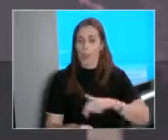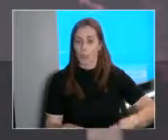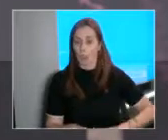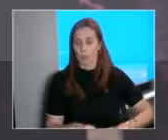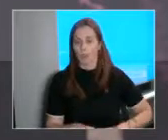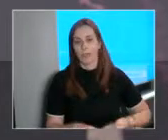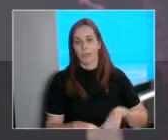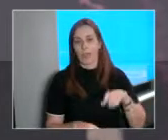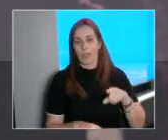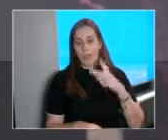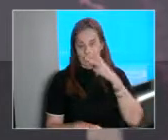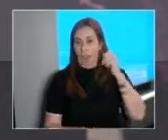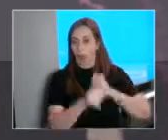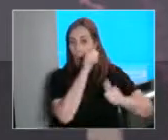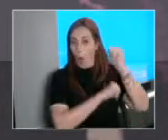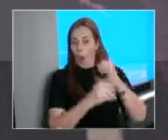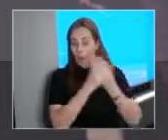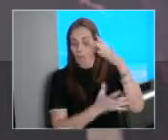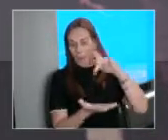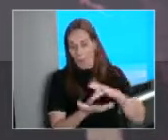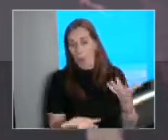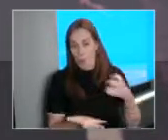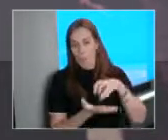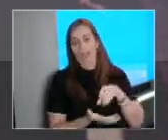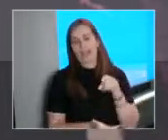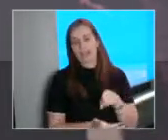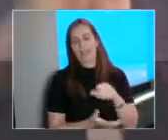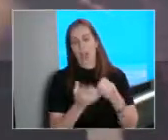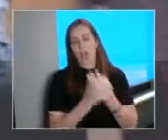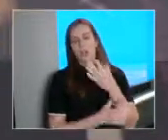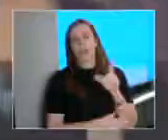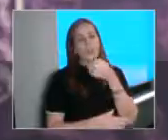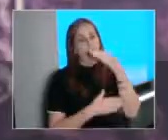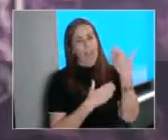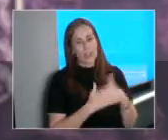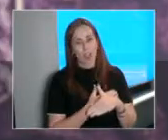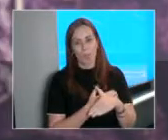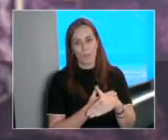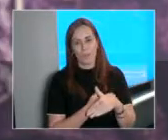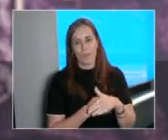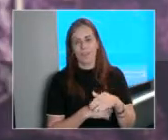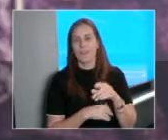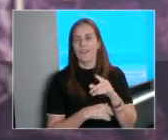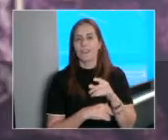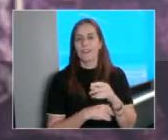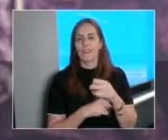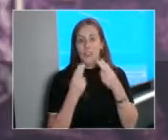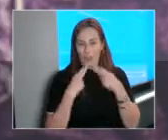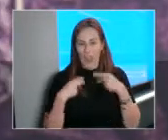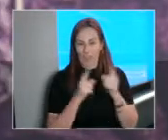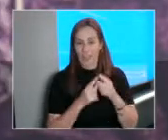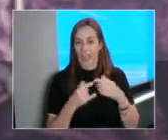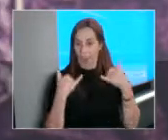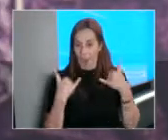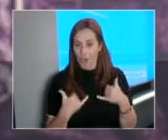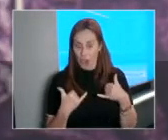המקומיות. במידה מסוים, אתה מסתכל אז על הקמה של היישובים, אז זה החלוציות שלנו. שאלה לסיום, ותענינו בקצרה, כי הזמן דוחק בנו.